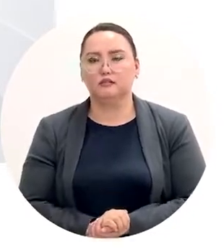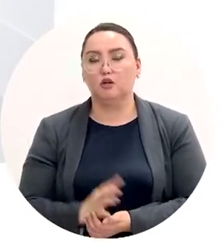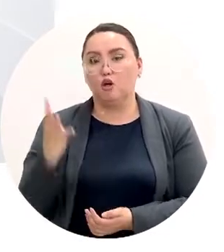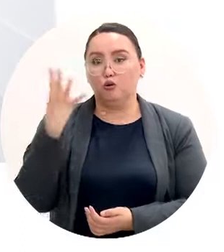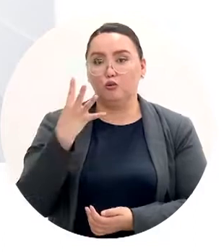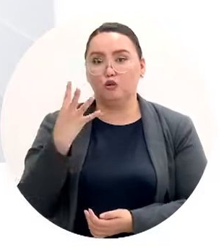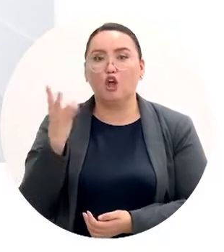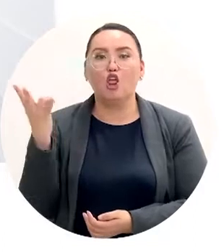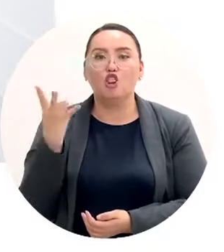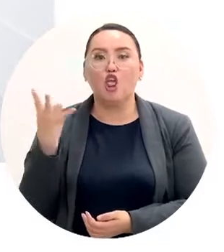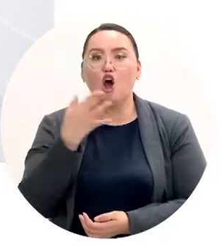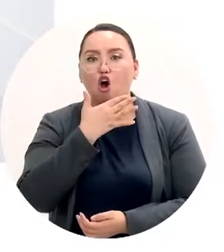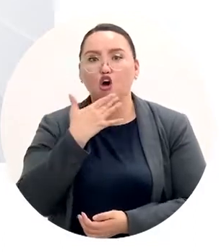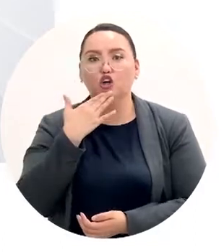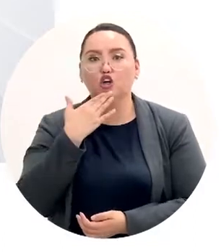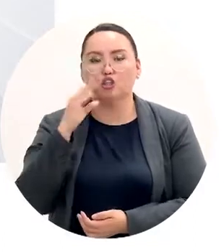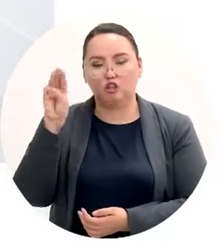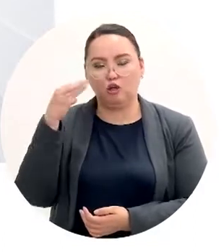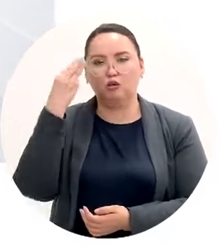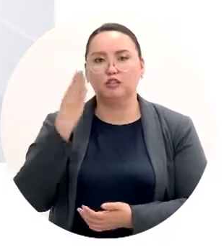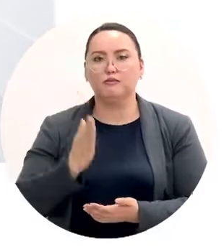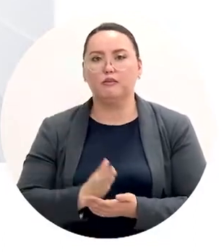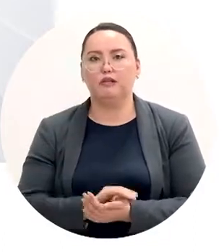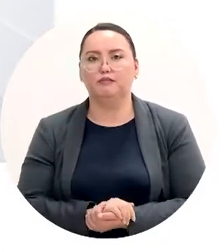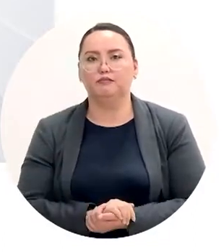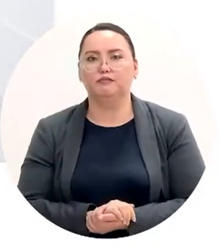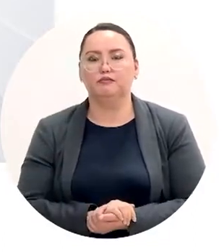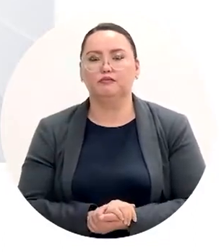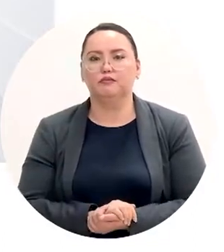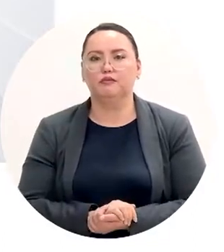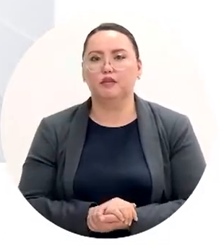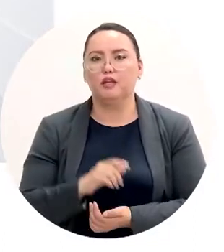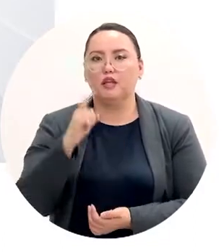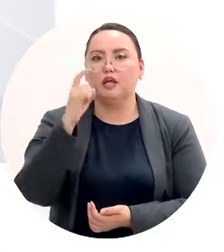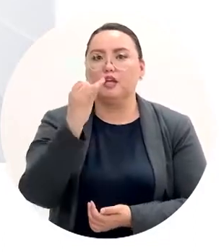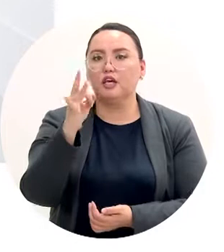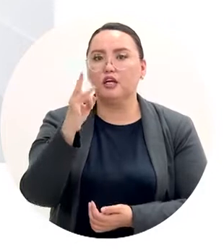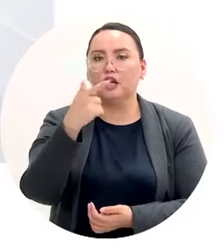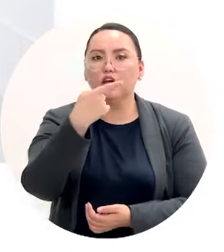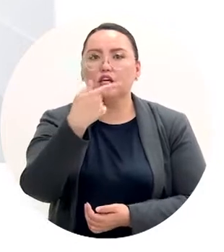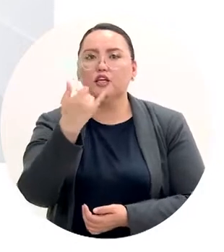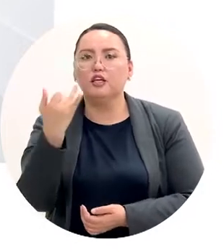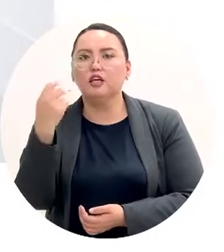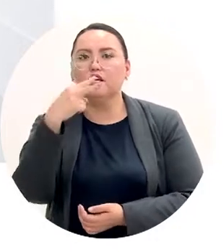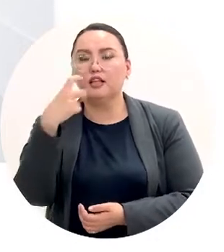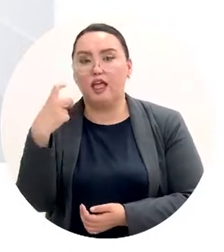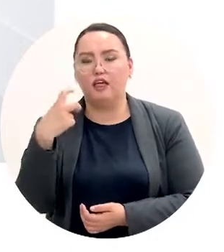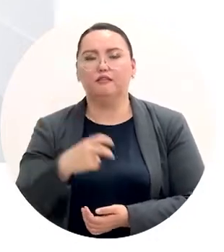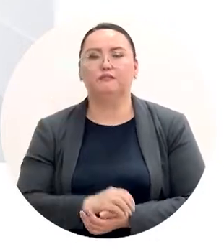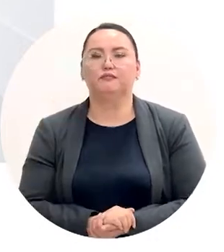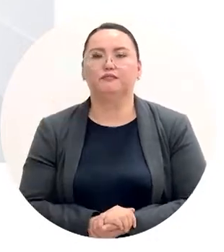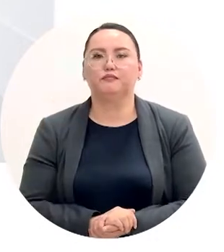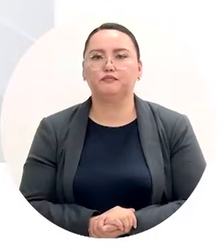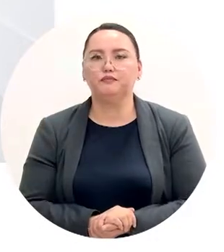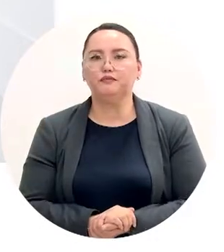үгсийг оноор тэмдэглэсэн байна. За мөн хэр мөн гил гэдэг үгсийг нөгөөнгөр